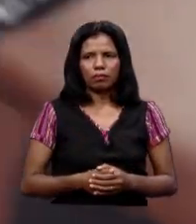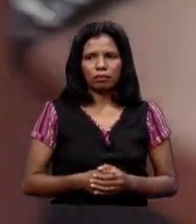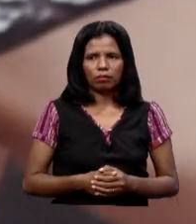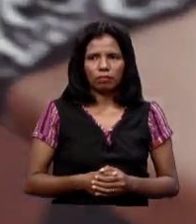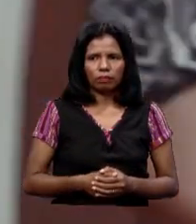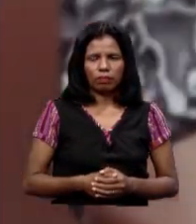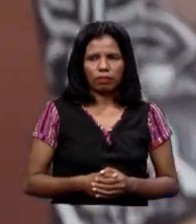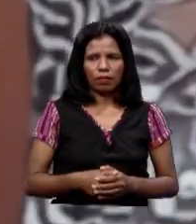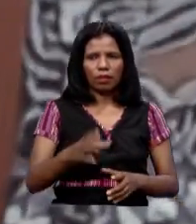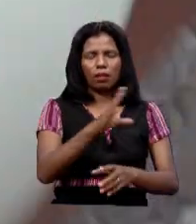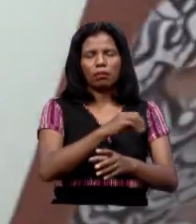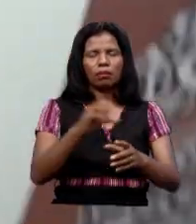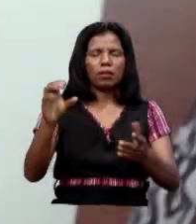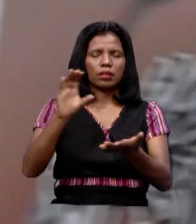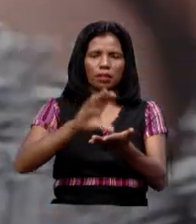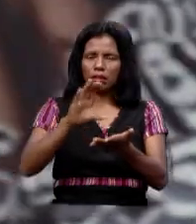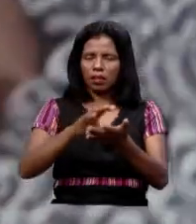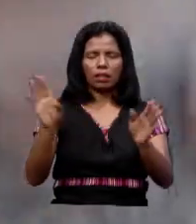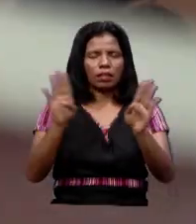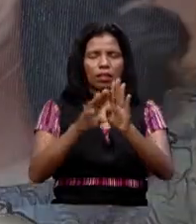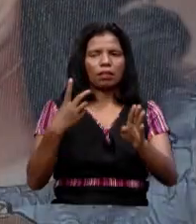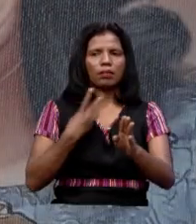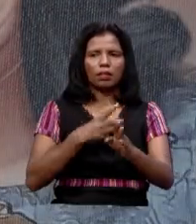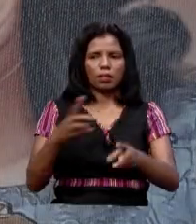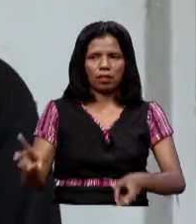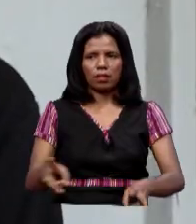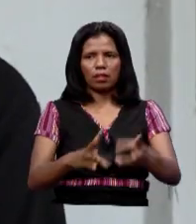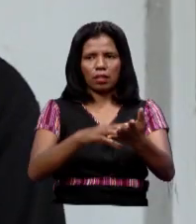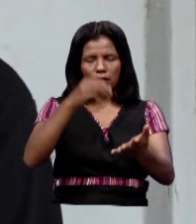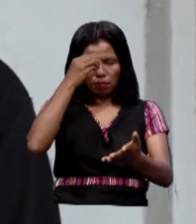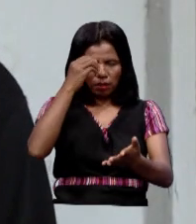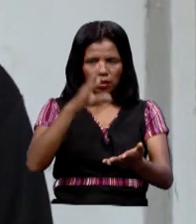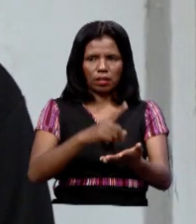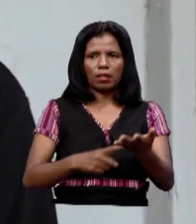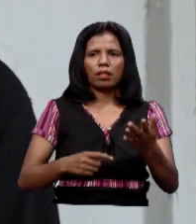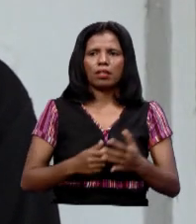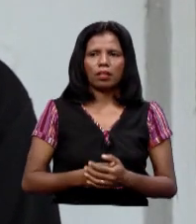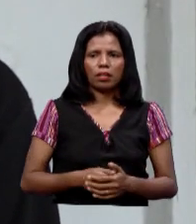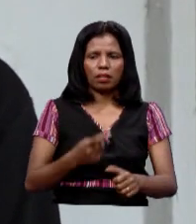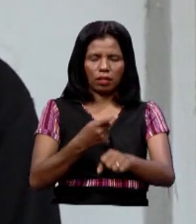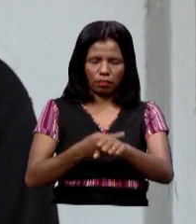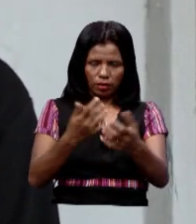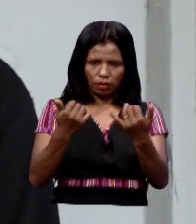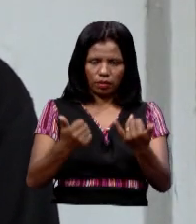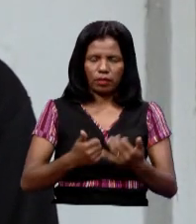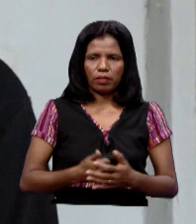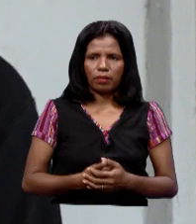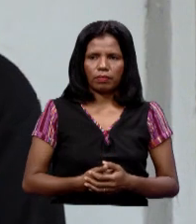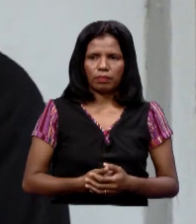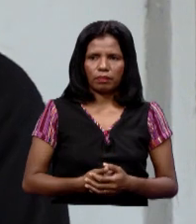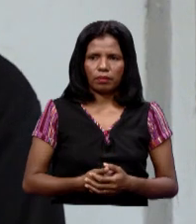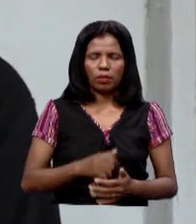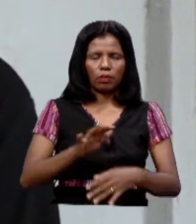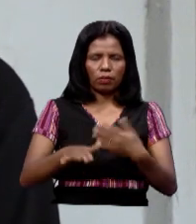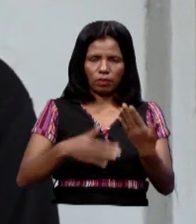buat sensene la takrala meta Ini tak kara kapan ya share deh, tak kore saat ini tempo ide agora ada digital ini buat